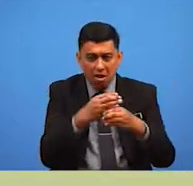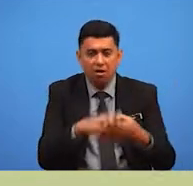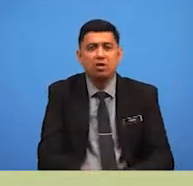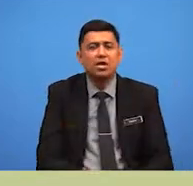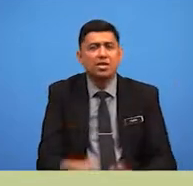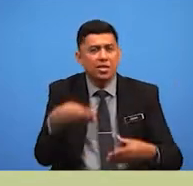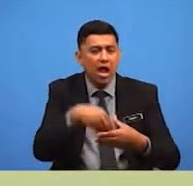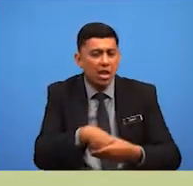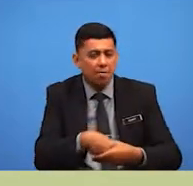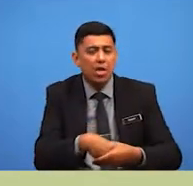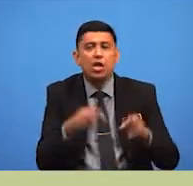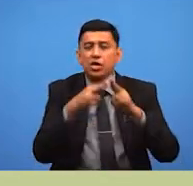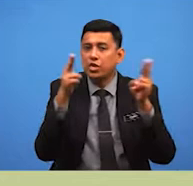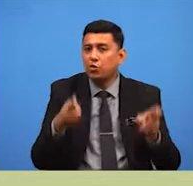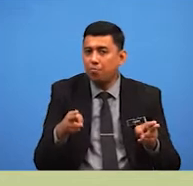dalam kehidupan.